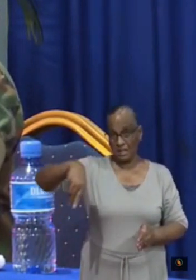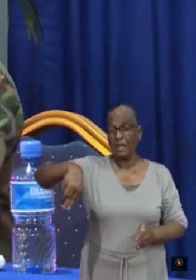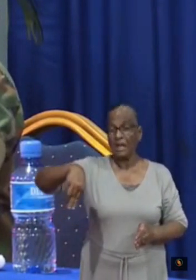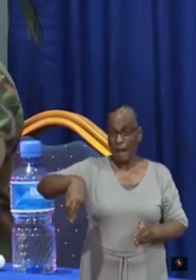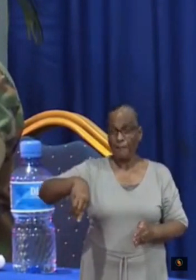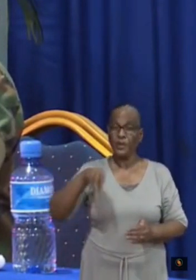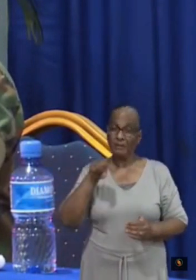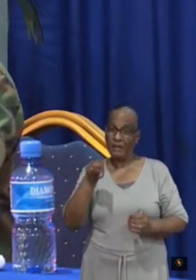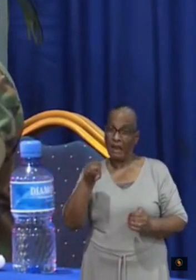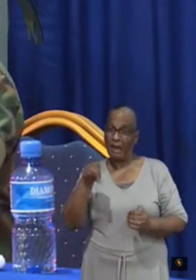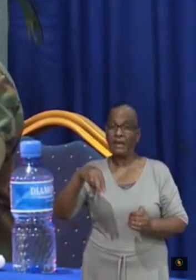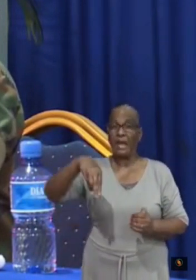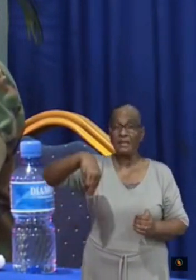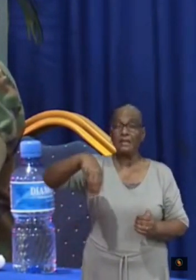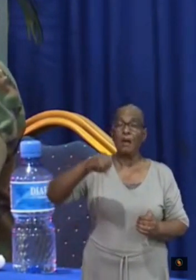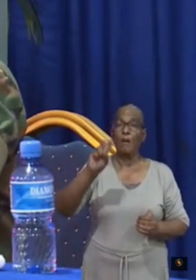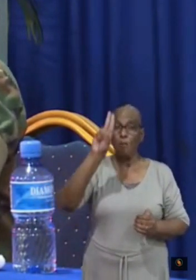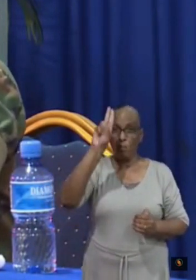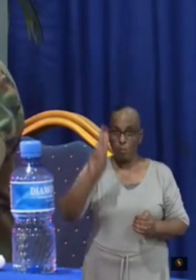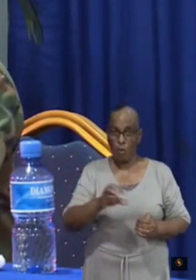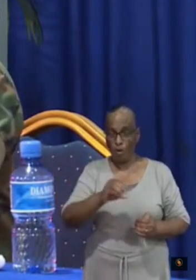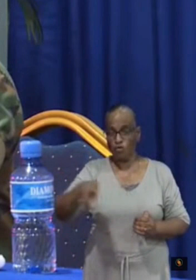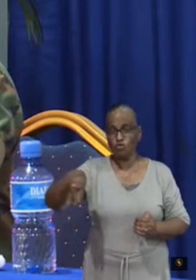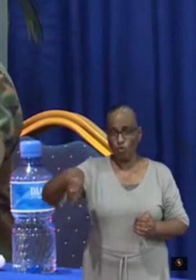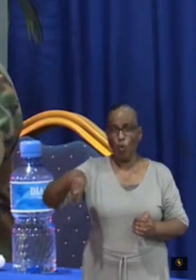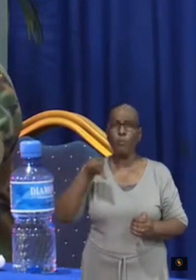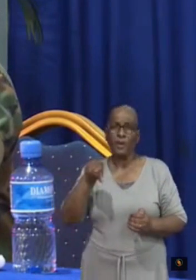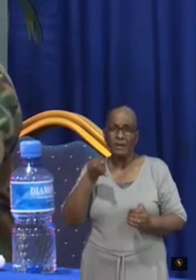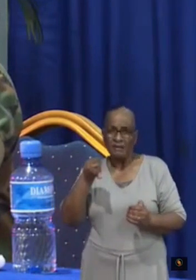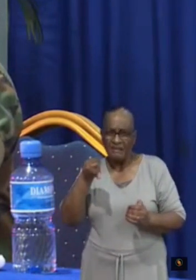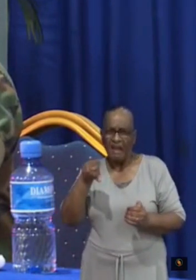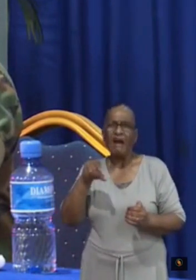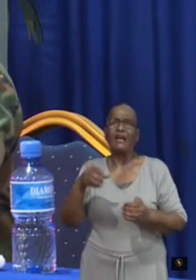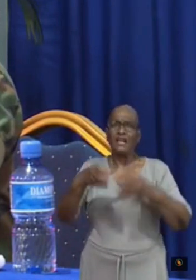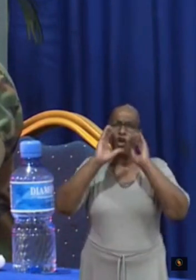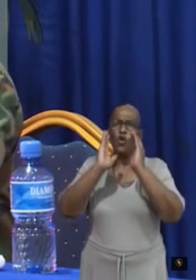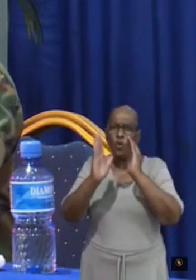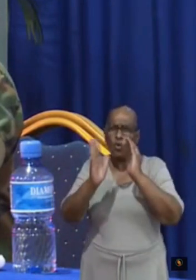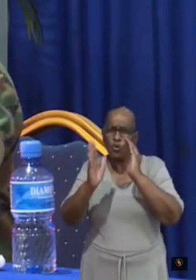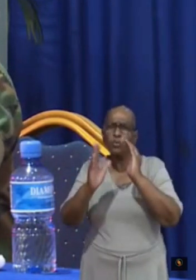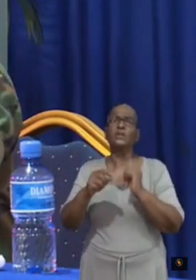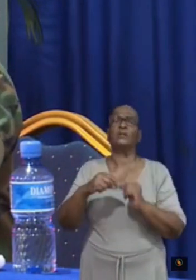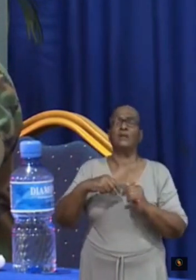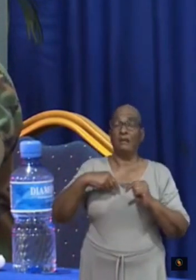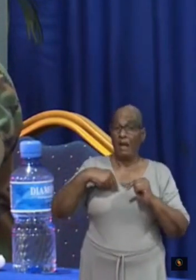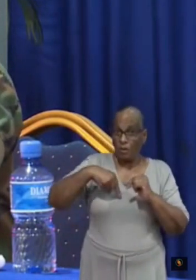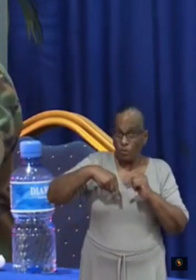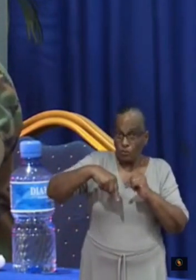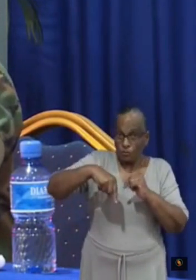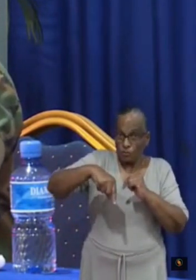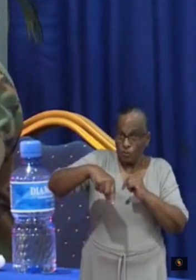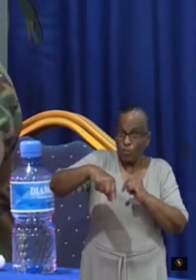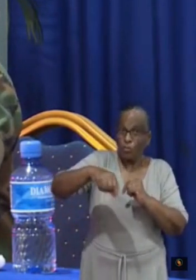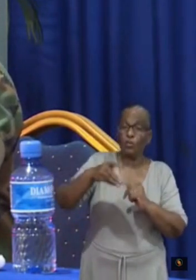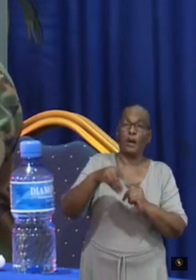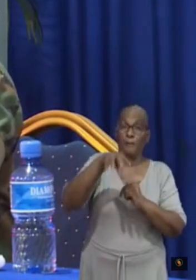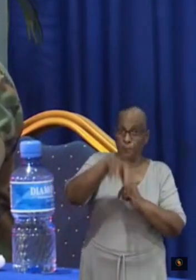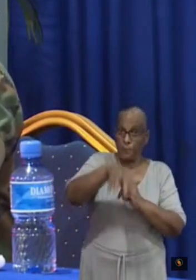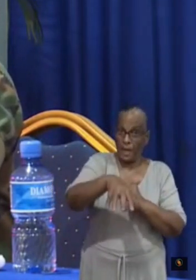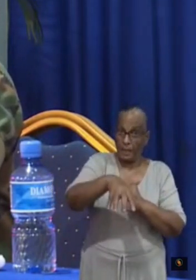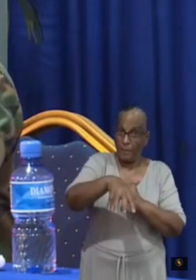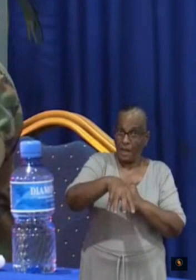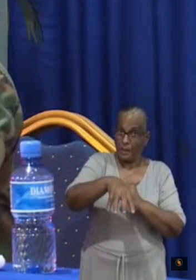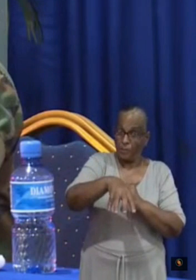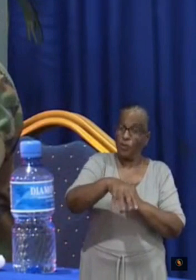ook bij Mongshoop. Dan gaan we dan voorbij Paramaribo, want binnen Paramaribo